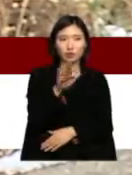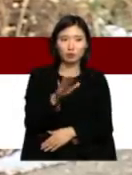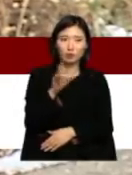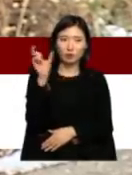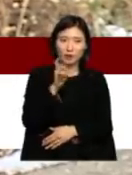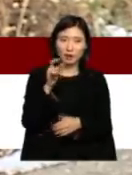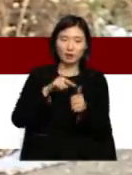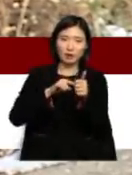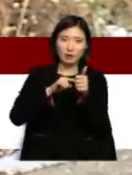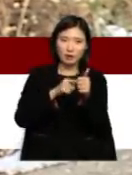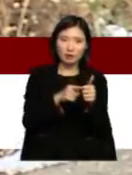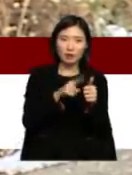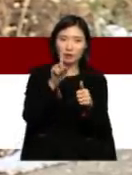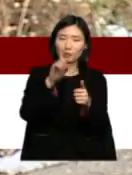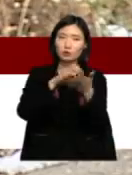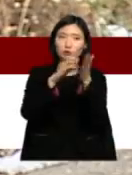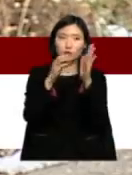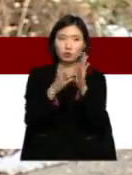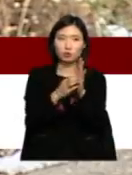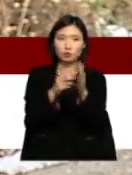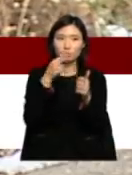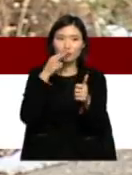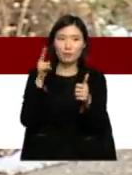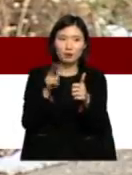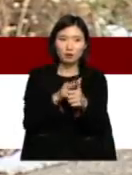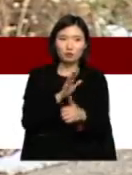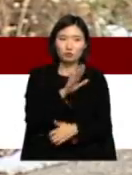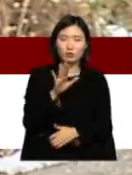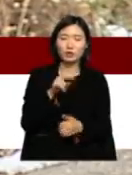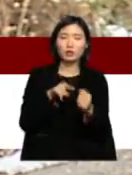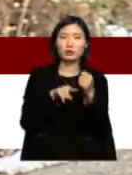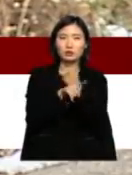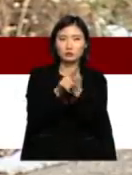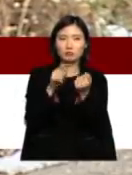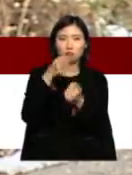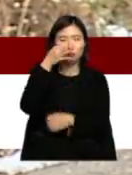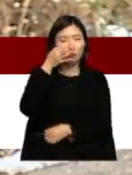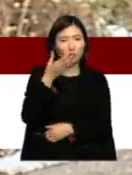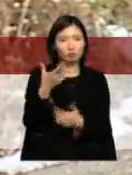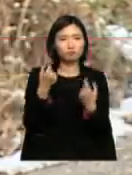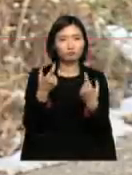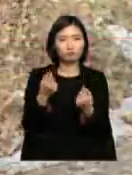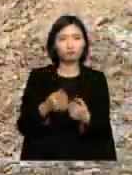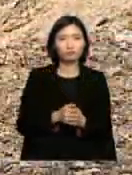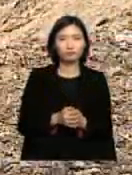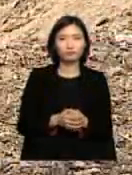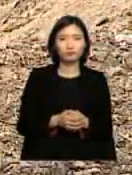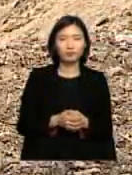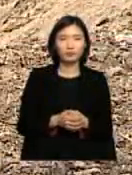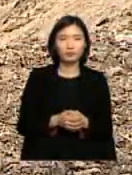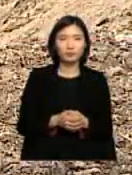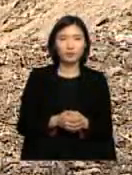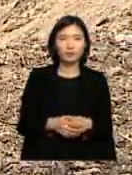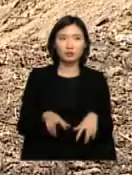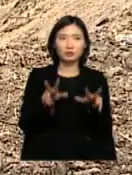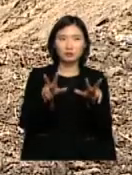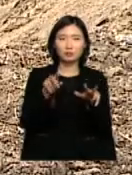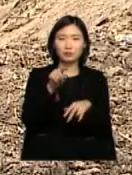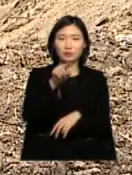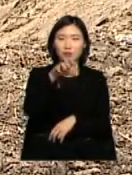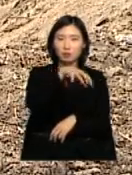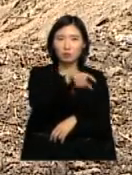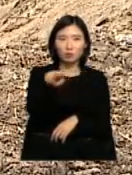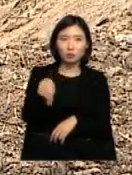이제 강경하게 한 번 정도는 이제 시도를 해서 저희 쪽도 의지도 보여드려야 될 것 같고. 부지는 현재 보시는